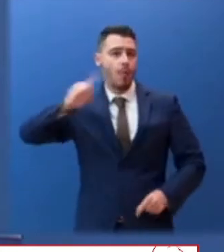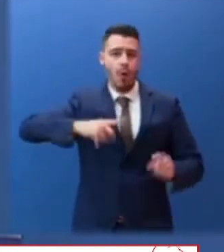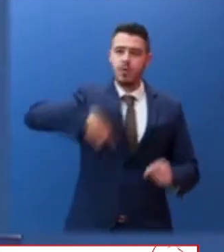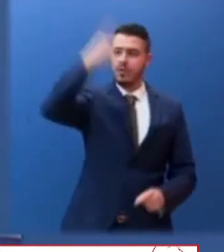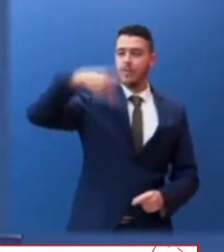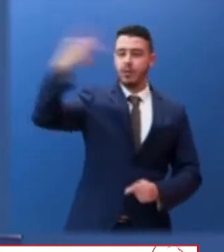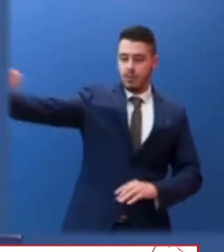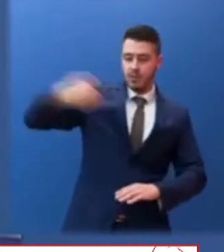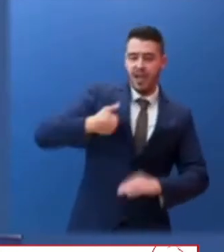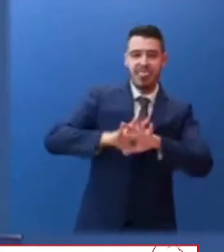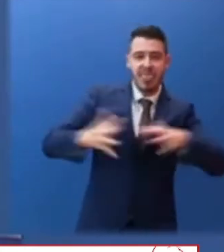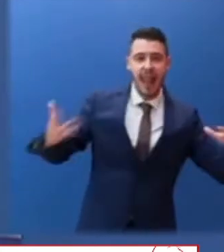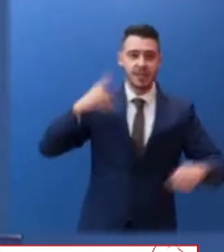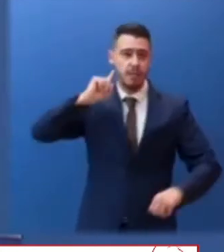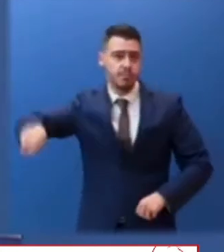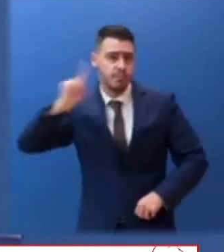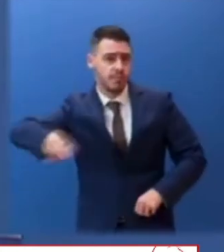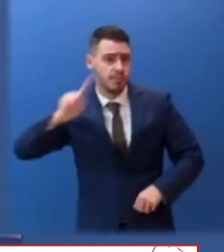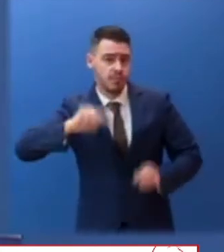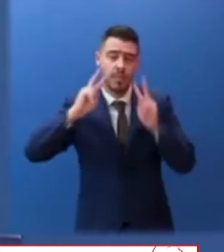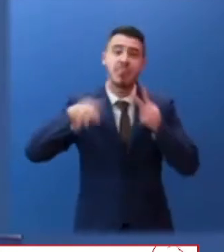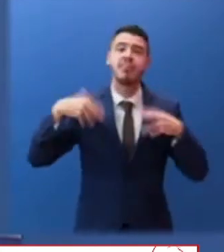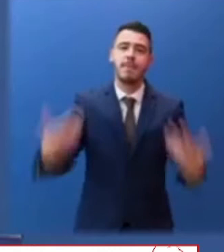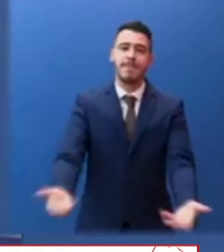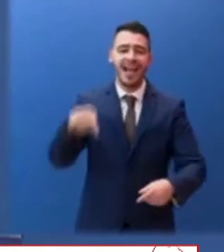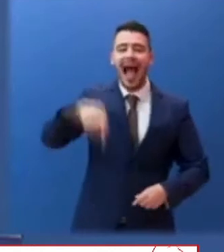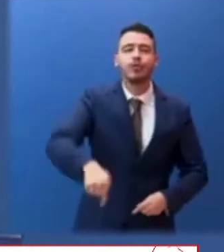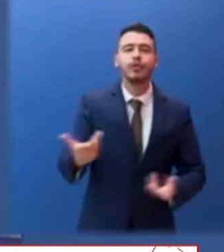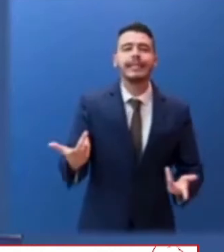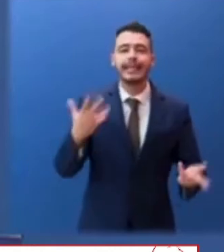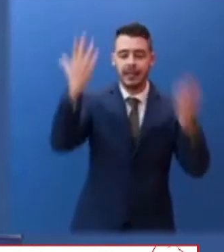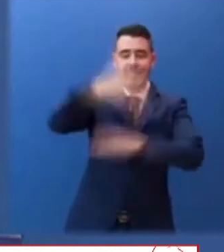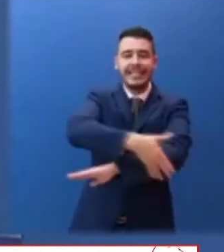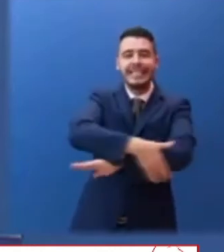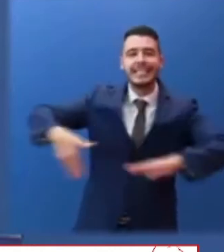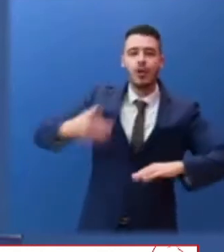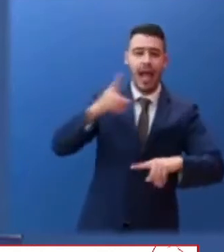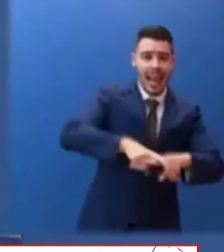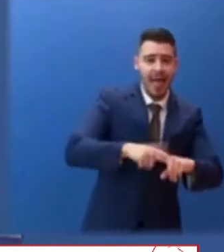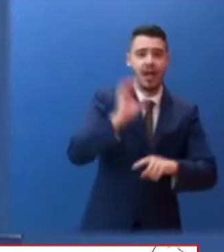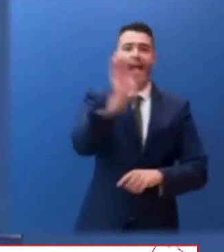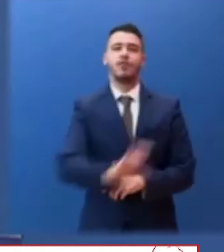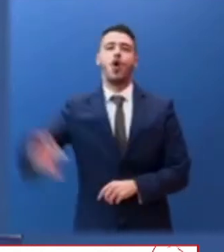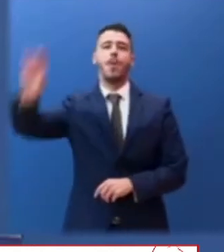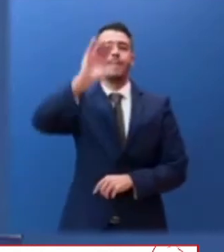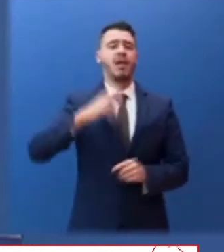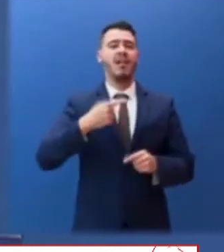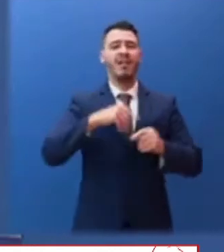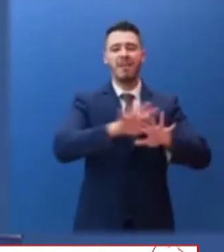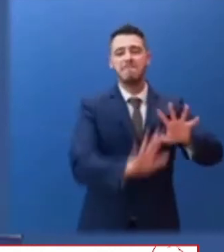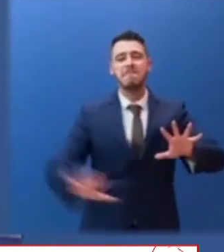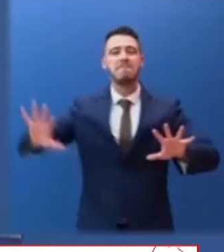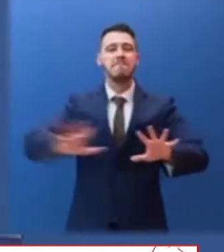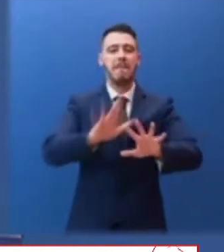Ευρωπαϊκής Ένωσης. Ούτε να παραβιάζει τις ευρωπαϊκές αρχές και αξίες. Ούτε να υπονομεύει την ασφάλεια και τη